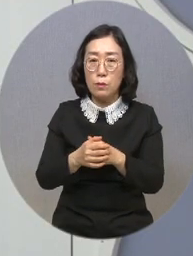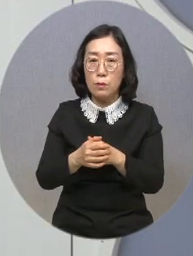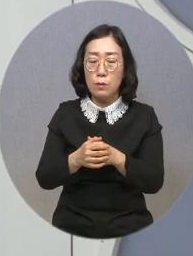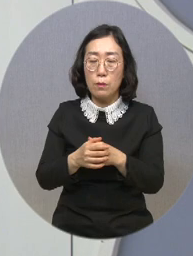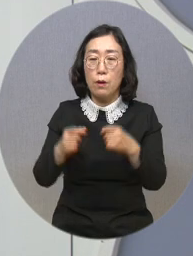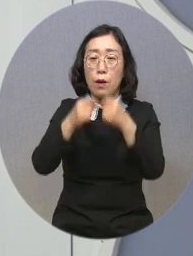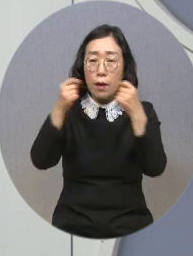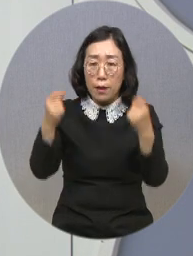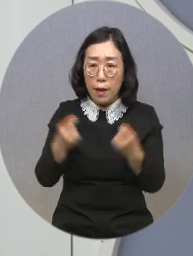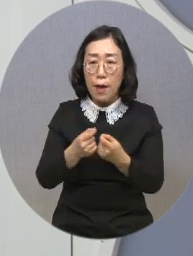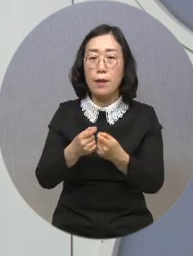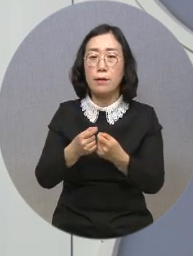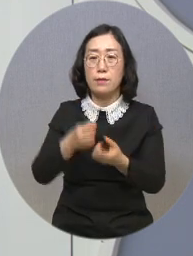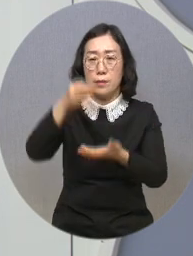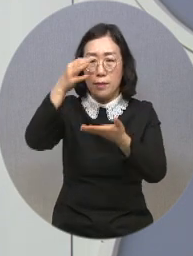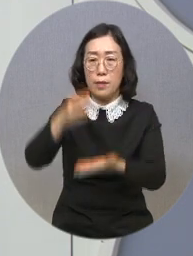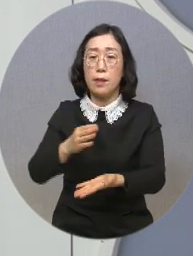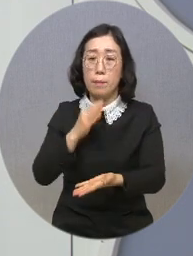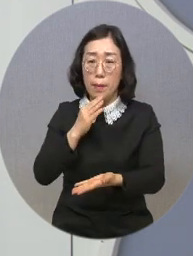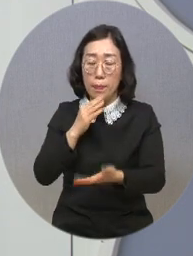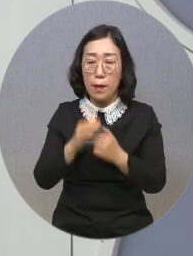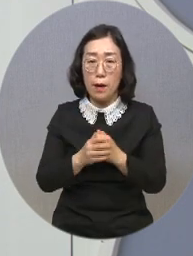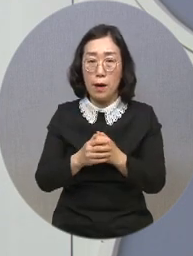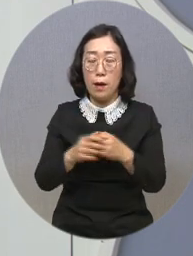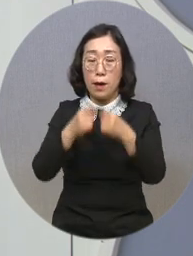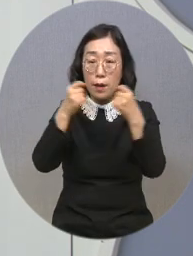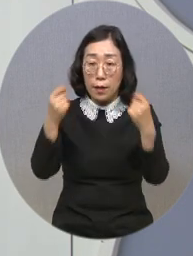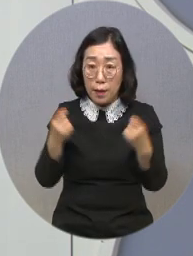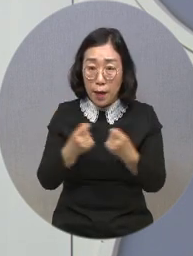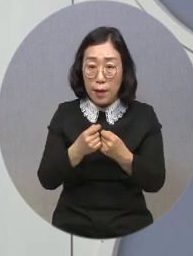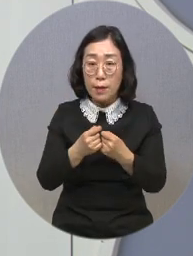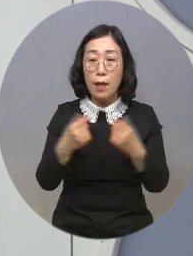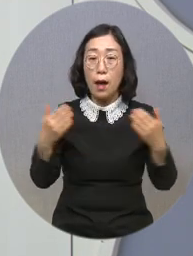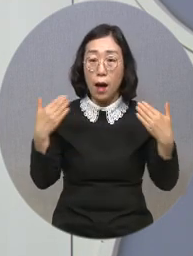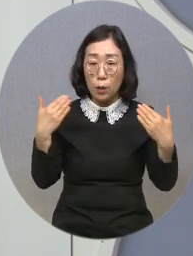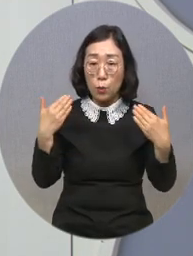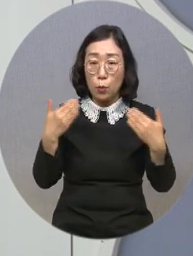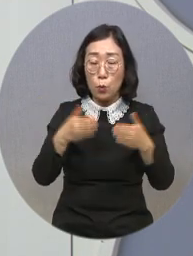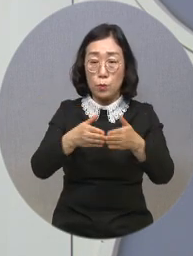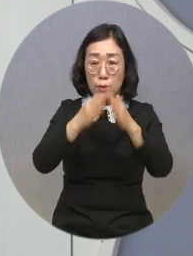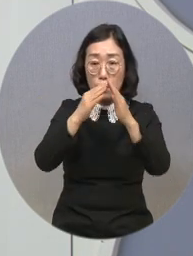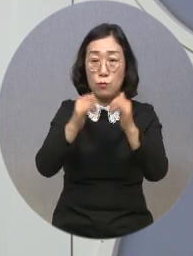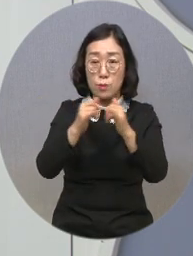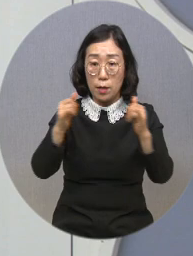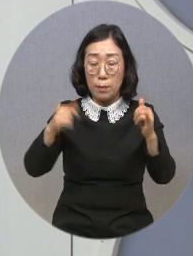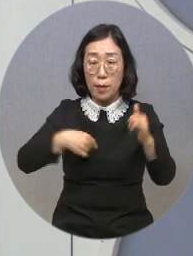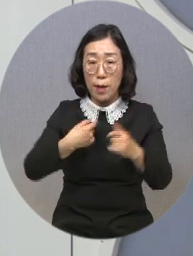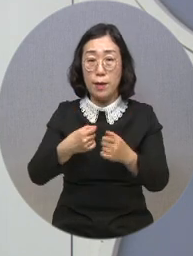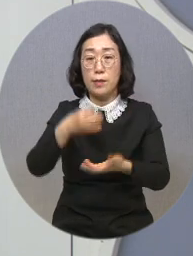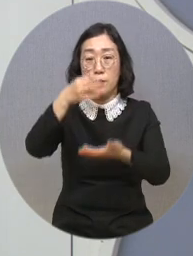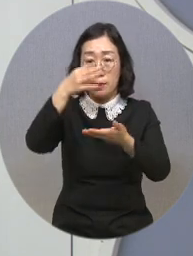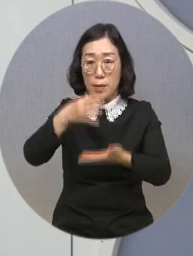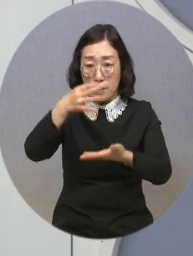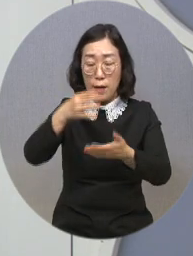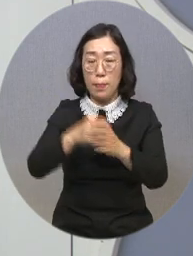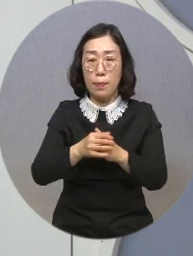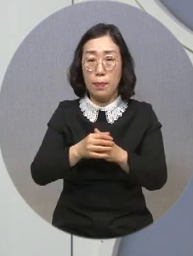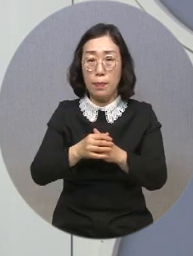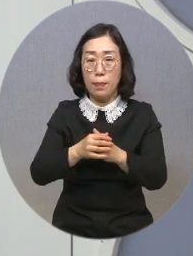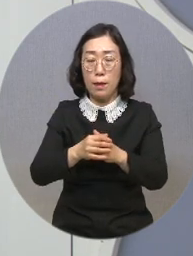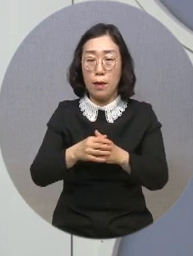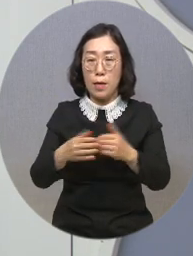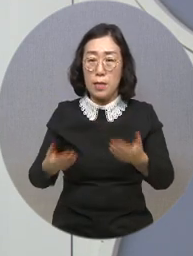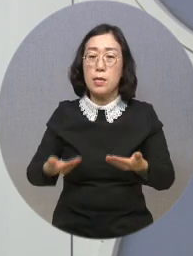사유재산이다 유치원이. 그 사립학교는 그 학교 설립자가 재산을 법인으로 해서 다